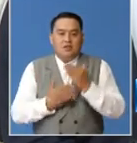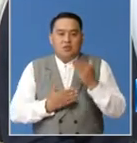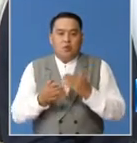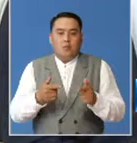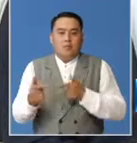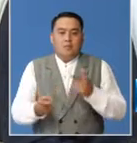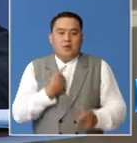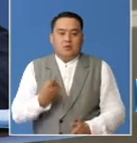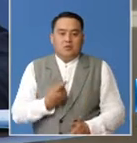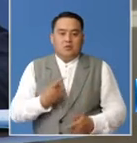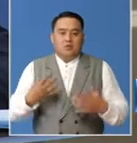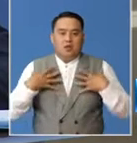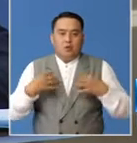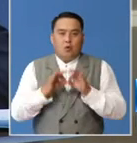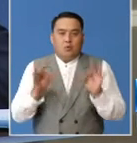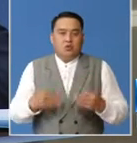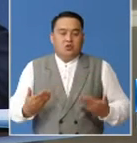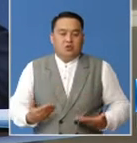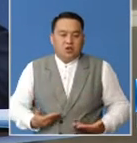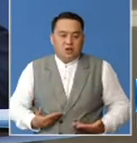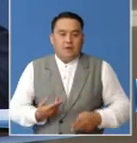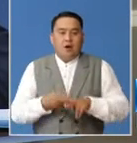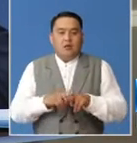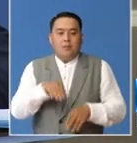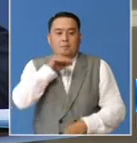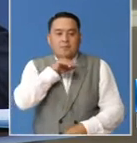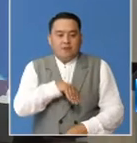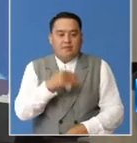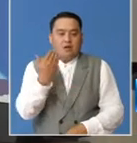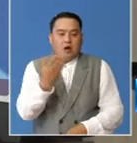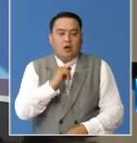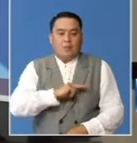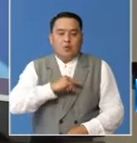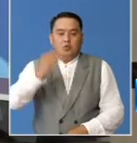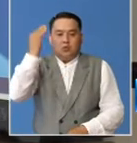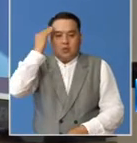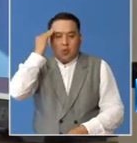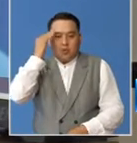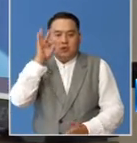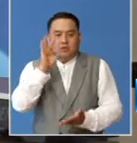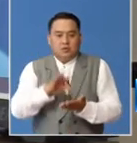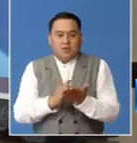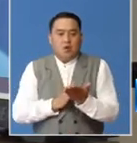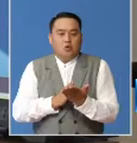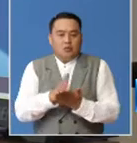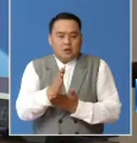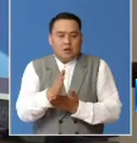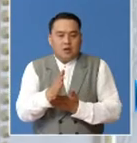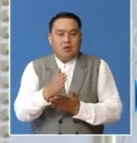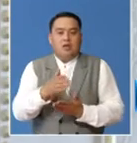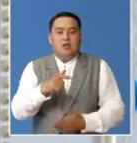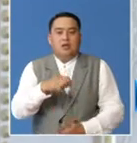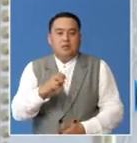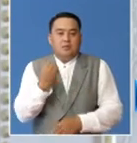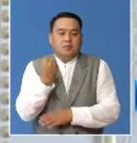класса и пропаганду здорового образа жизни. Благодаря их профессионализму, работоспособности и целеустремленности, гимн нашей